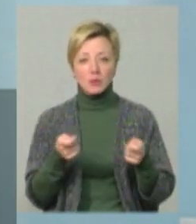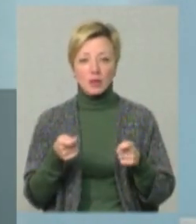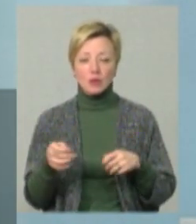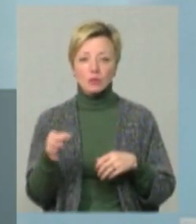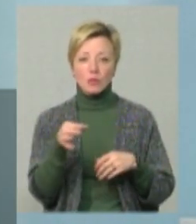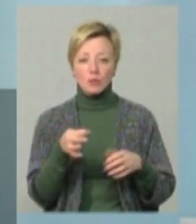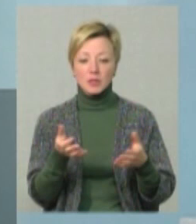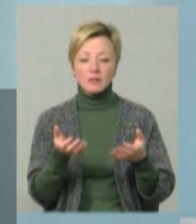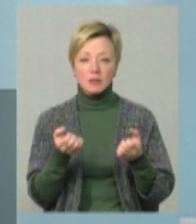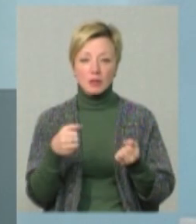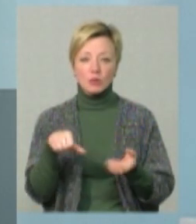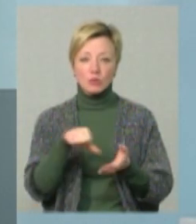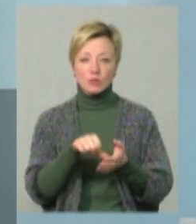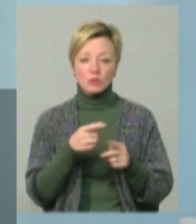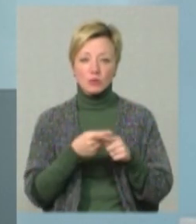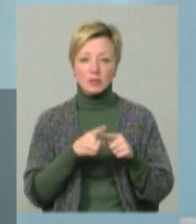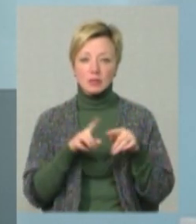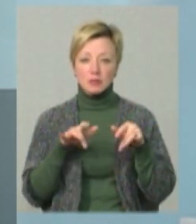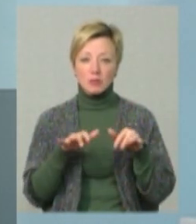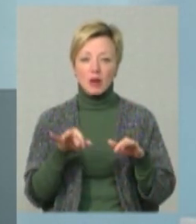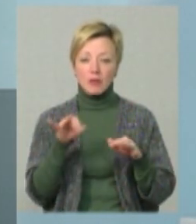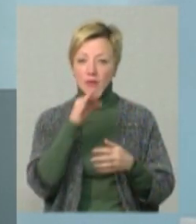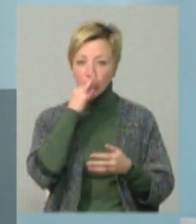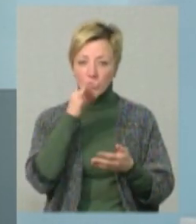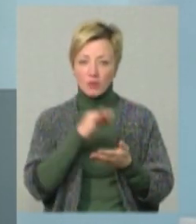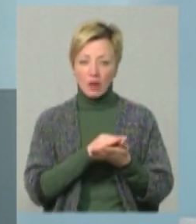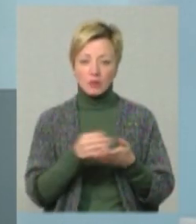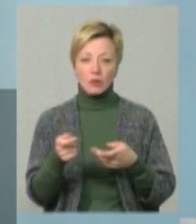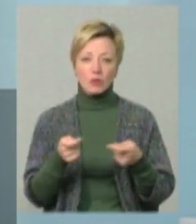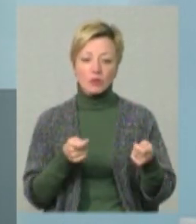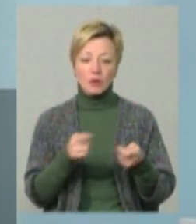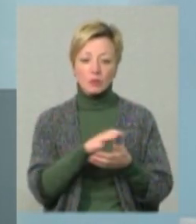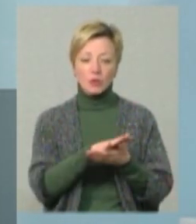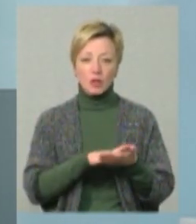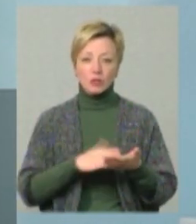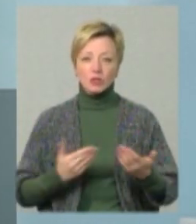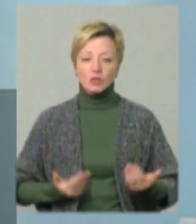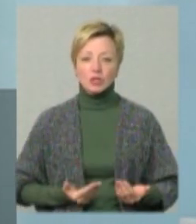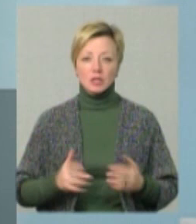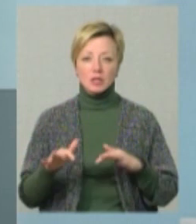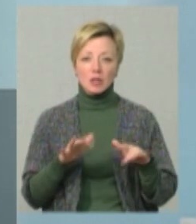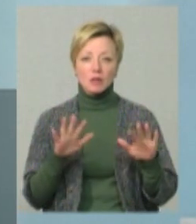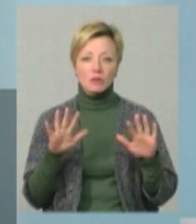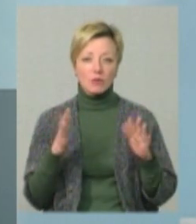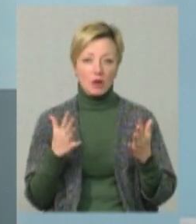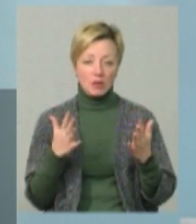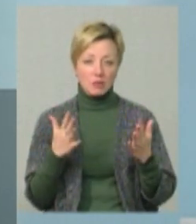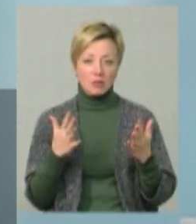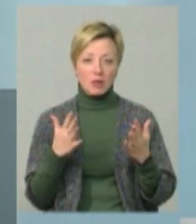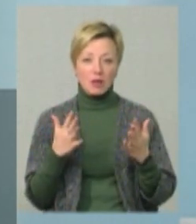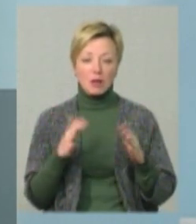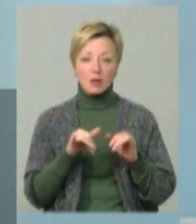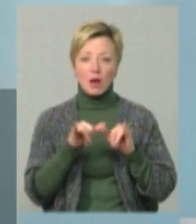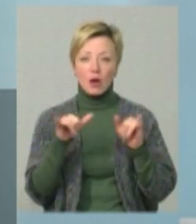області взяти участь у цій справі і відповідальність координувати подальшу життєдіяльність у разі усе ж